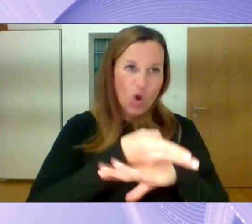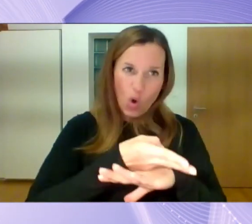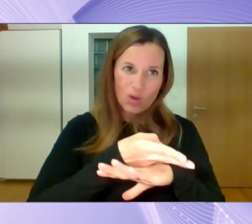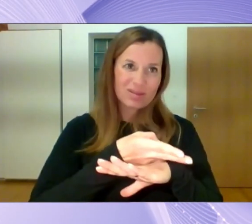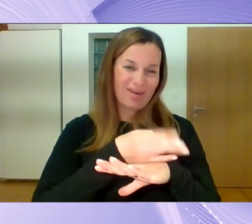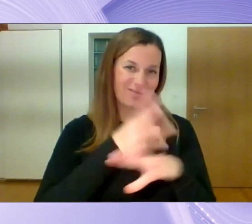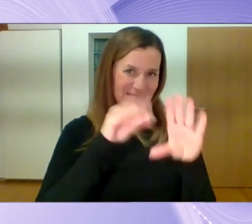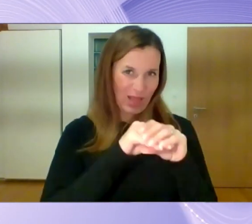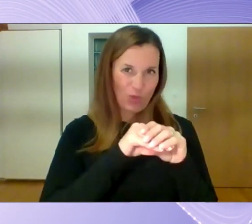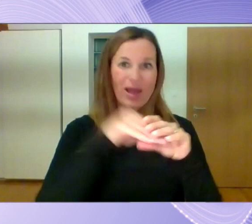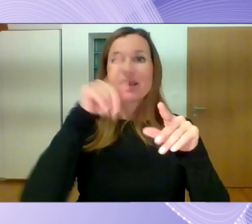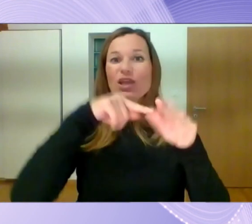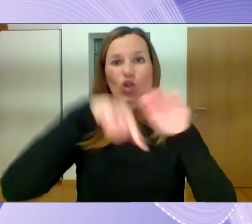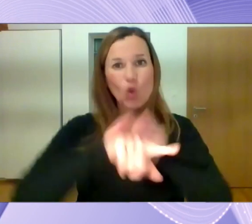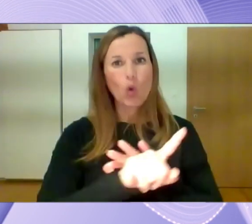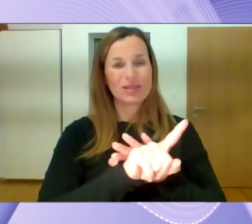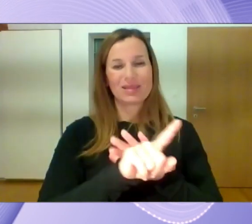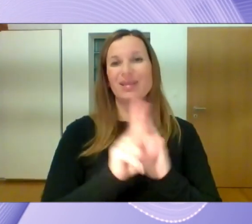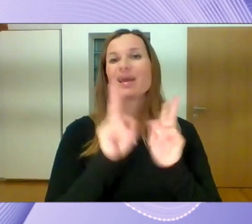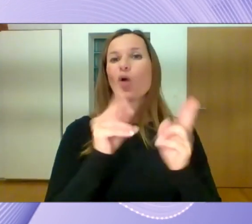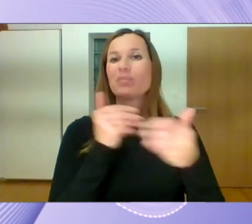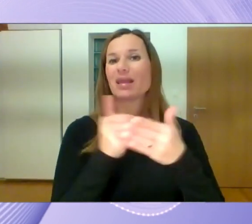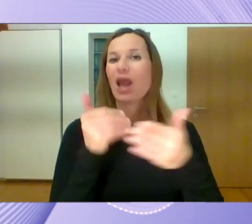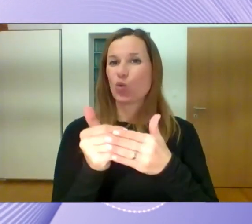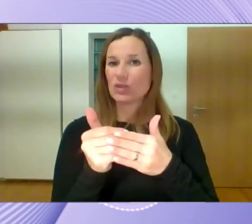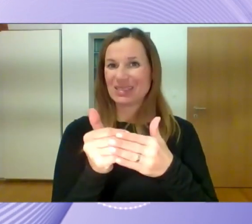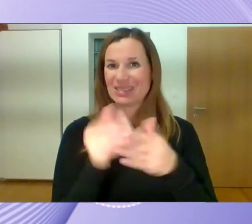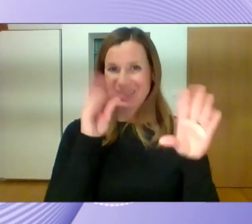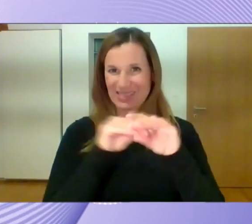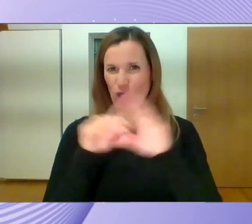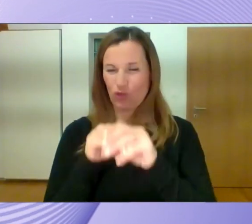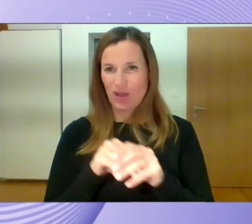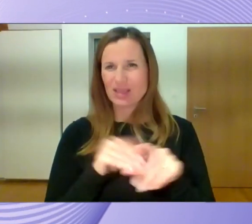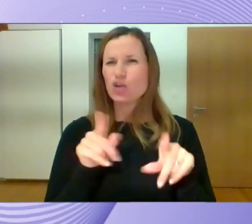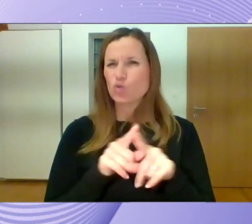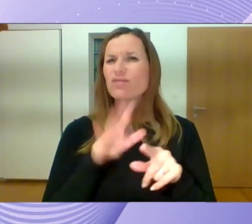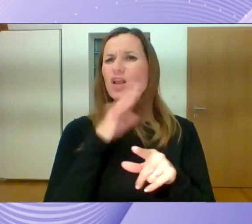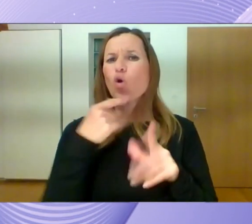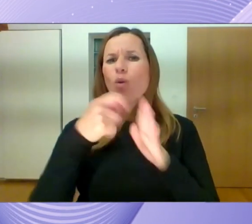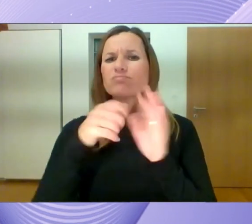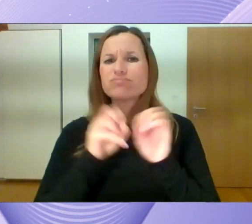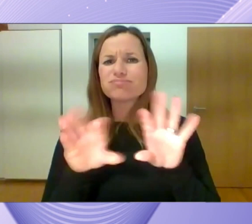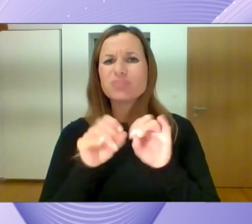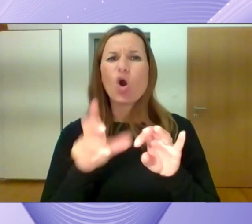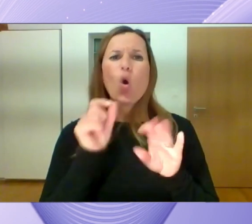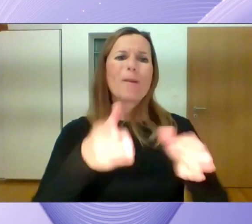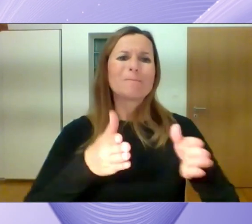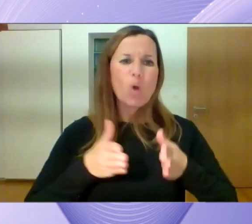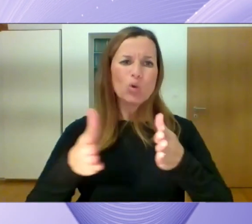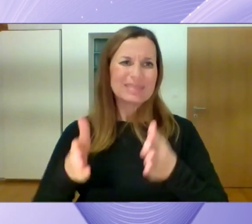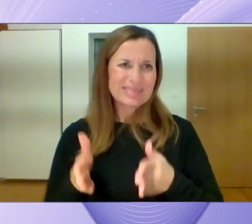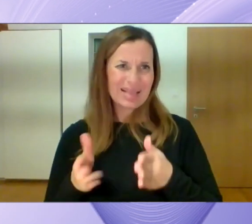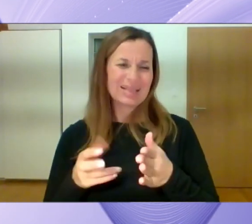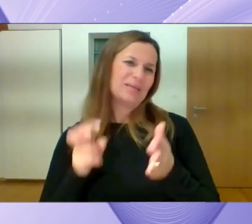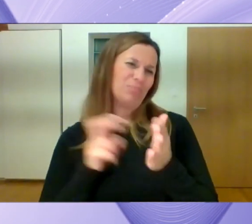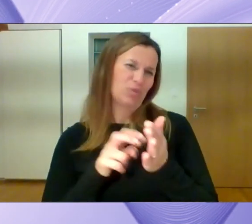stanovanje. Pa malo je tudi o tej posteli, pa o tem, kar sem zdaj razlagala. Včasih si je lažje pogledati, kot